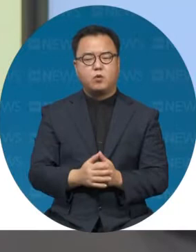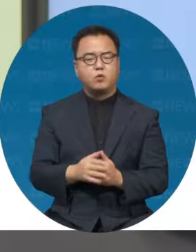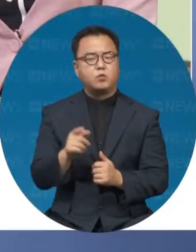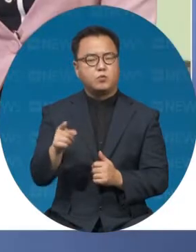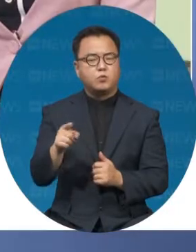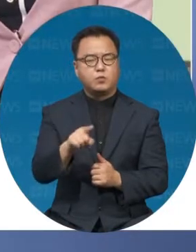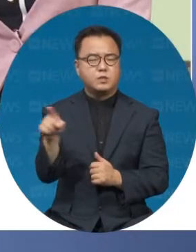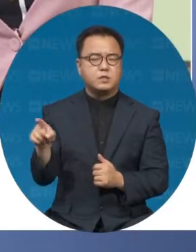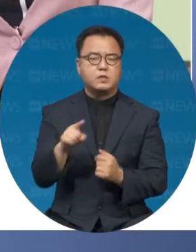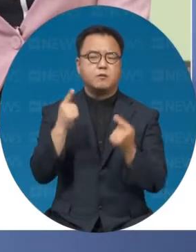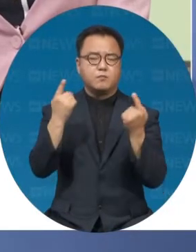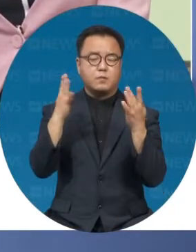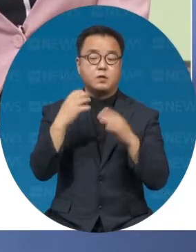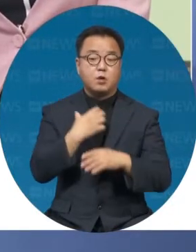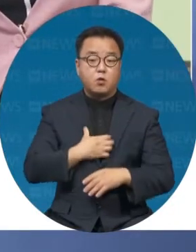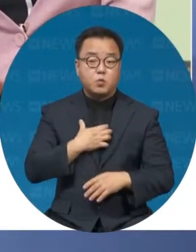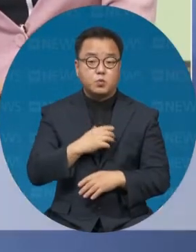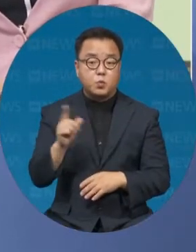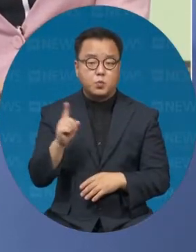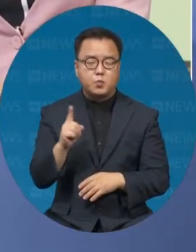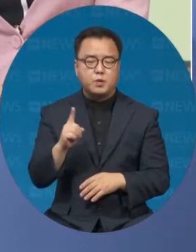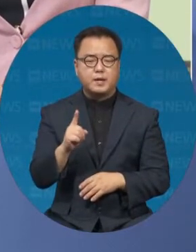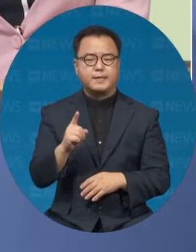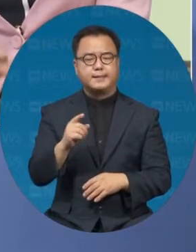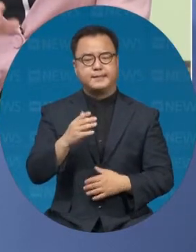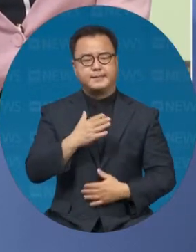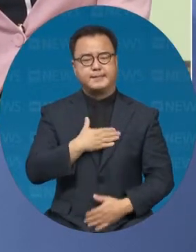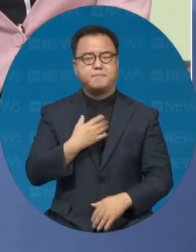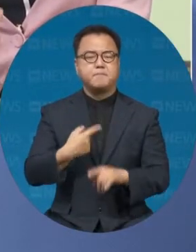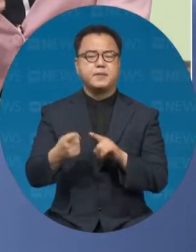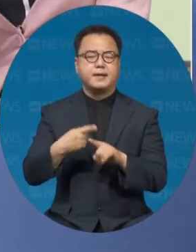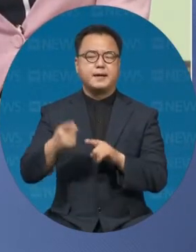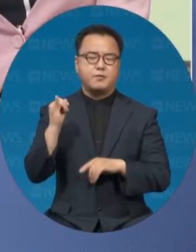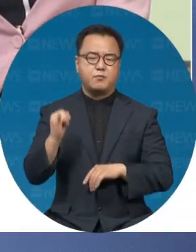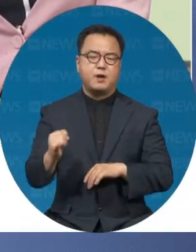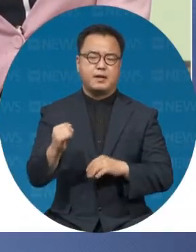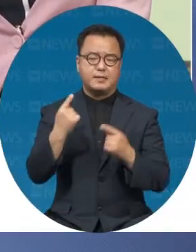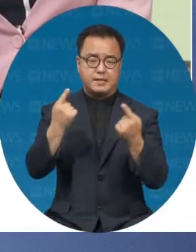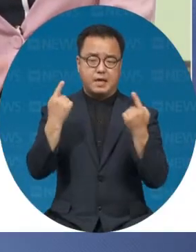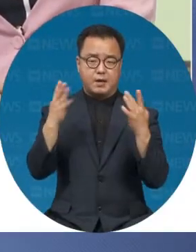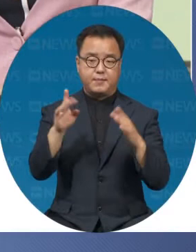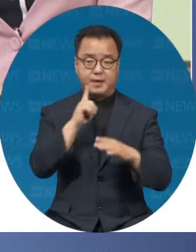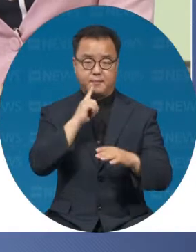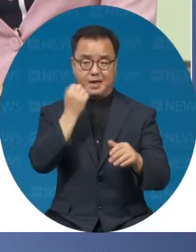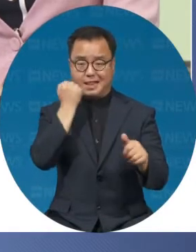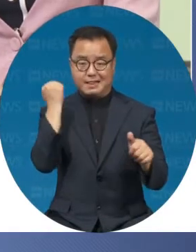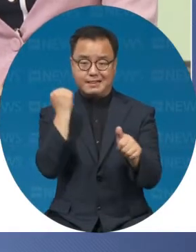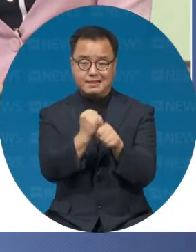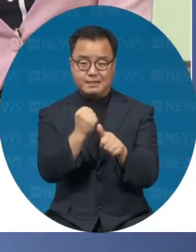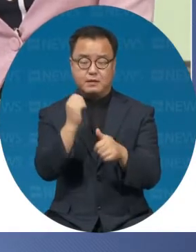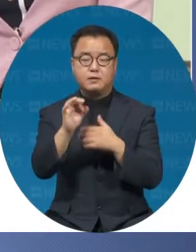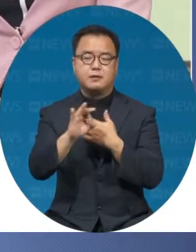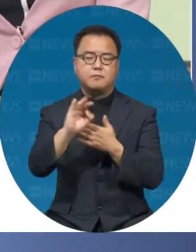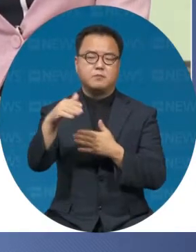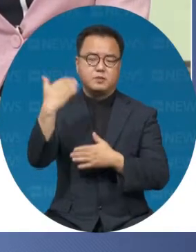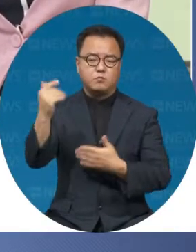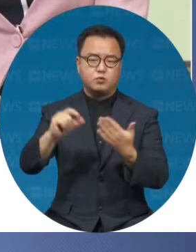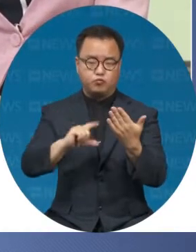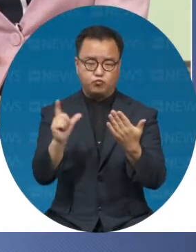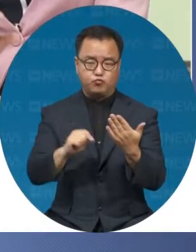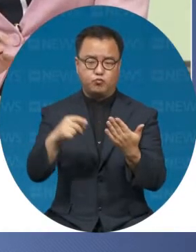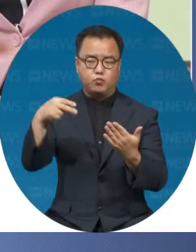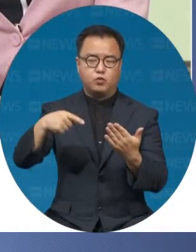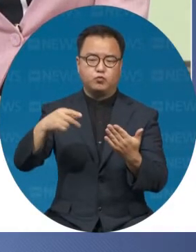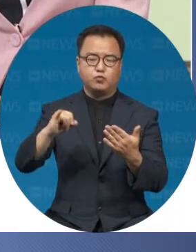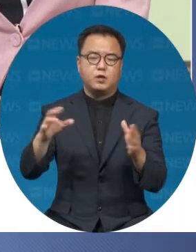가장 우려하는 부분은 부실 댄 아기입니다 이제 부실대학 으로 한번 찍히거나 이제 보이면 당장 9월 수시모집을 앞두고 있는데